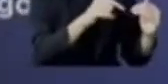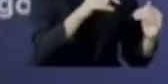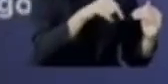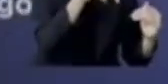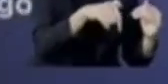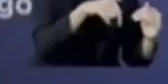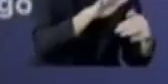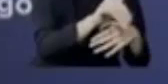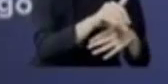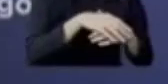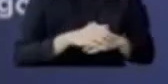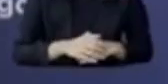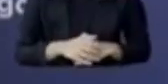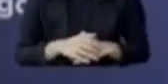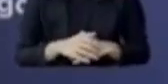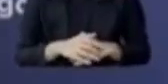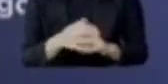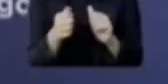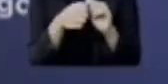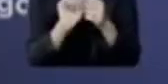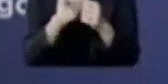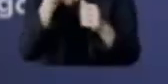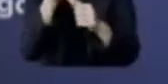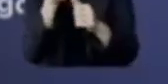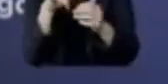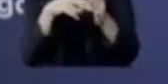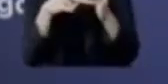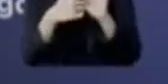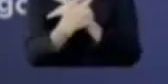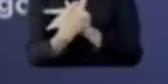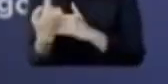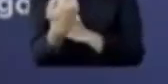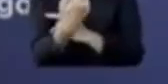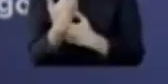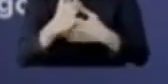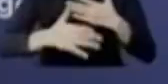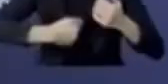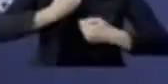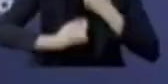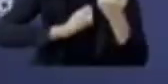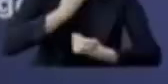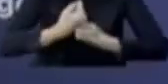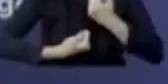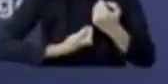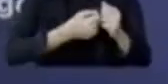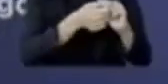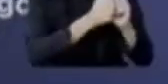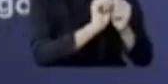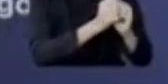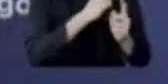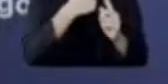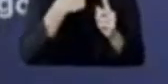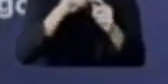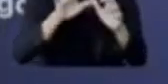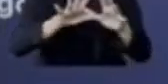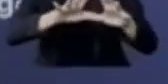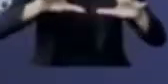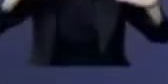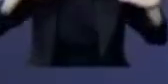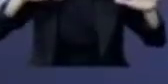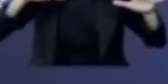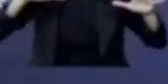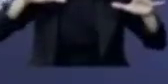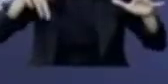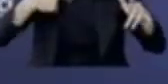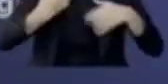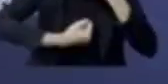gambaran dari masifnya pemeriksaan yang kita lakukan sebagai tindak lanjut dari